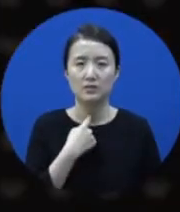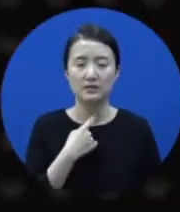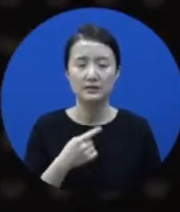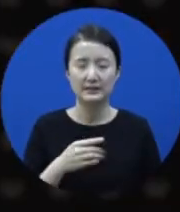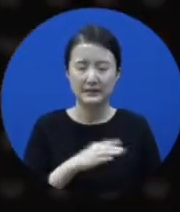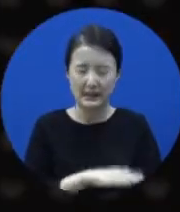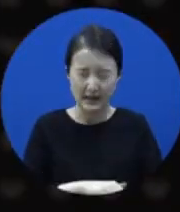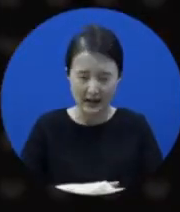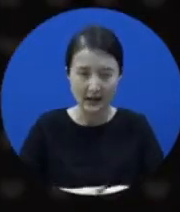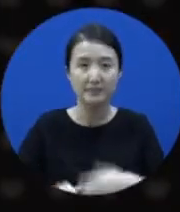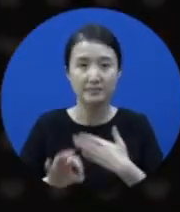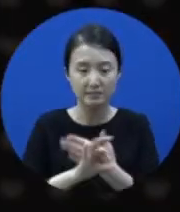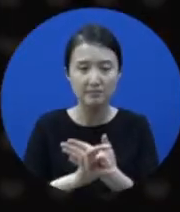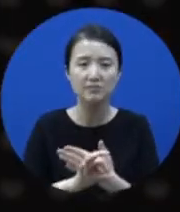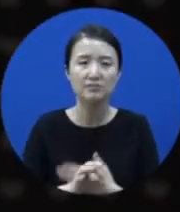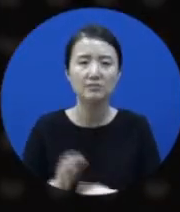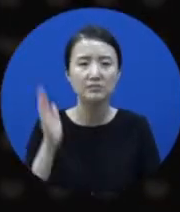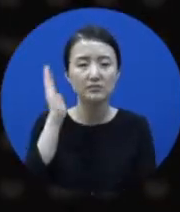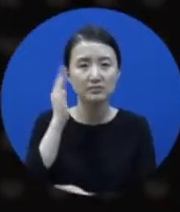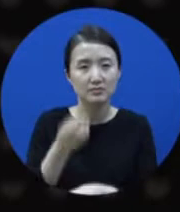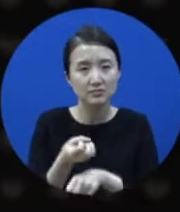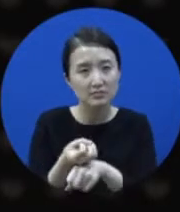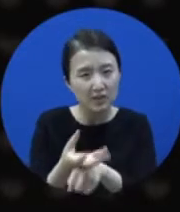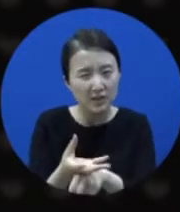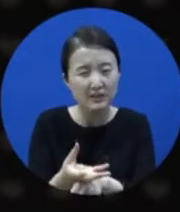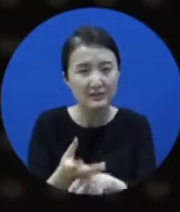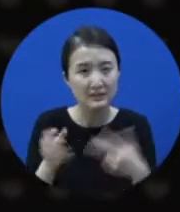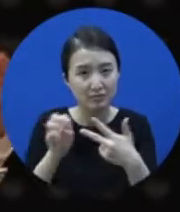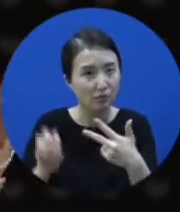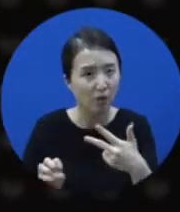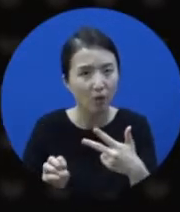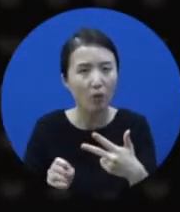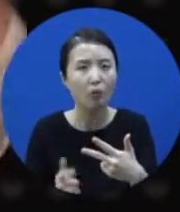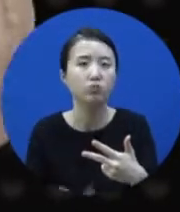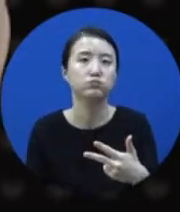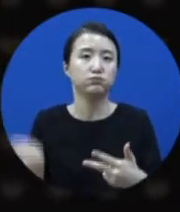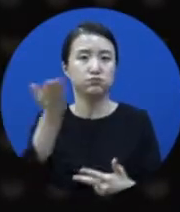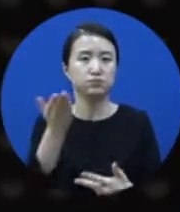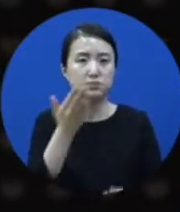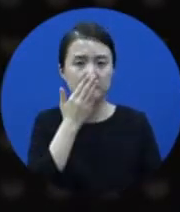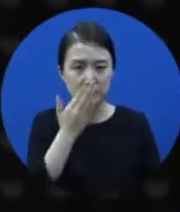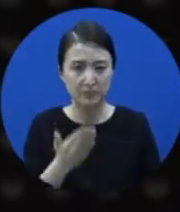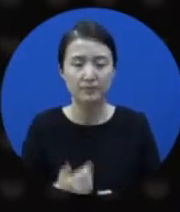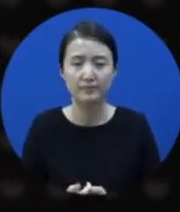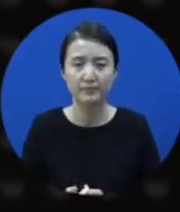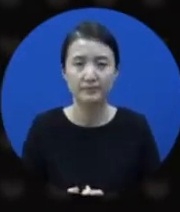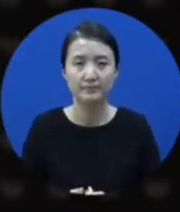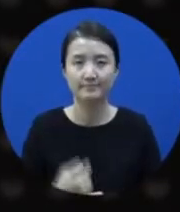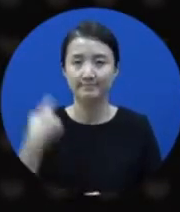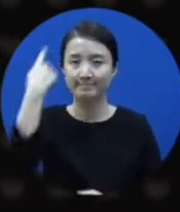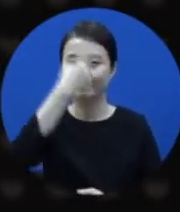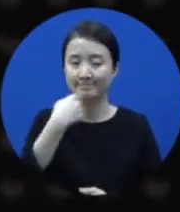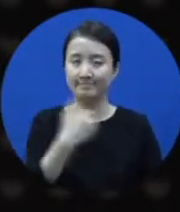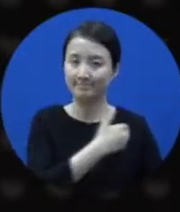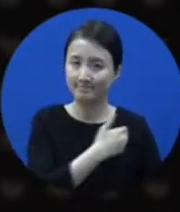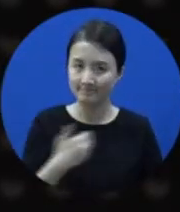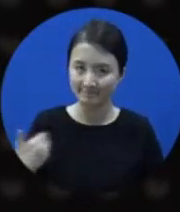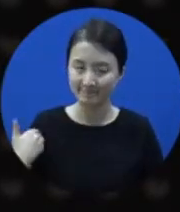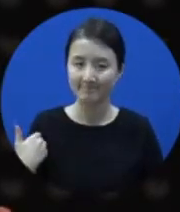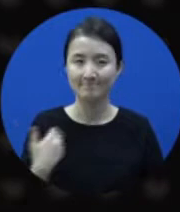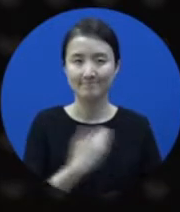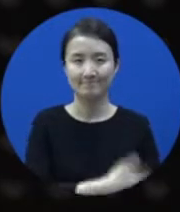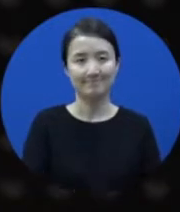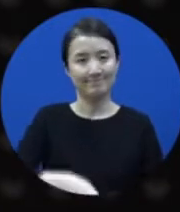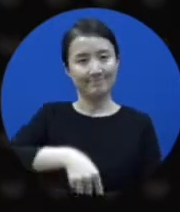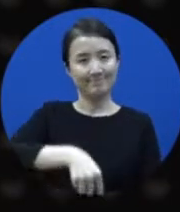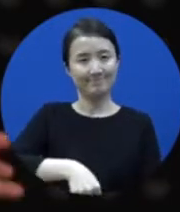아니라 자신감 있게, 당당하게 지으시고요. 그 다음에 제스처, 다리를 짝다리를 하지 마시고